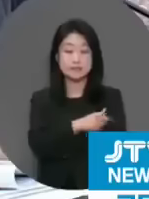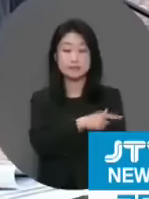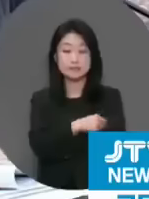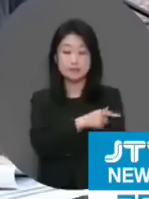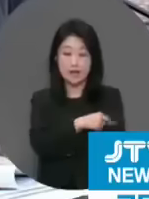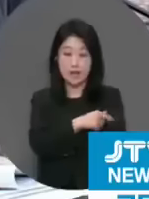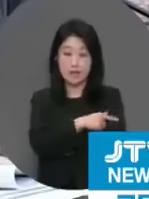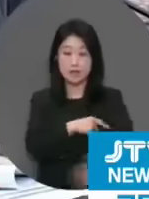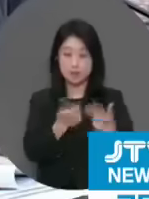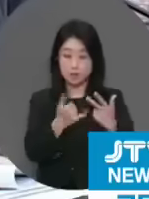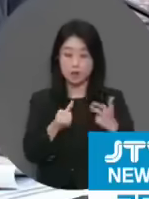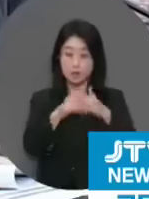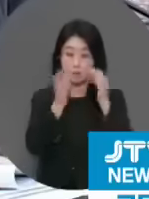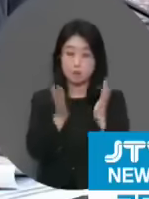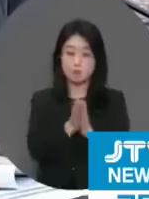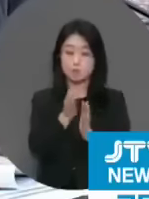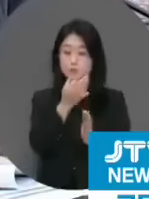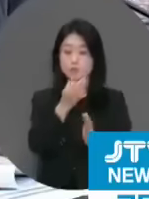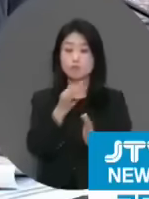지금 7대 0으로 되셨는데